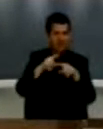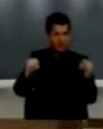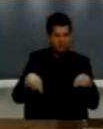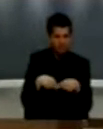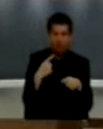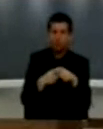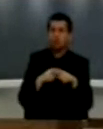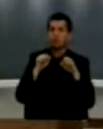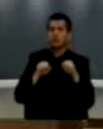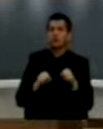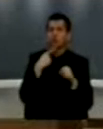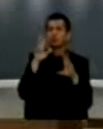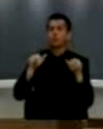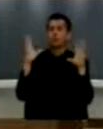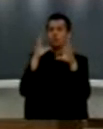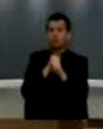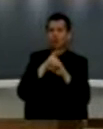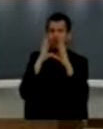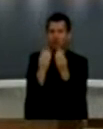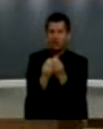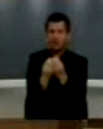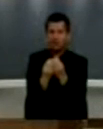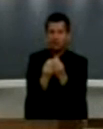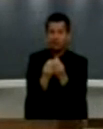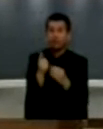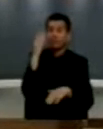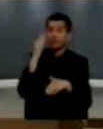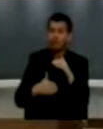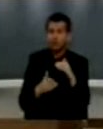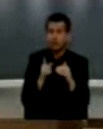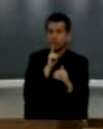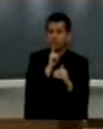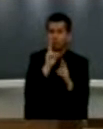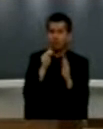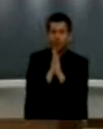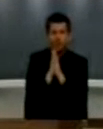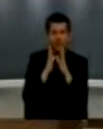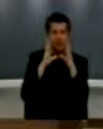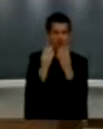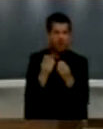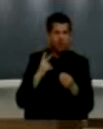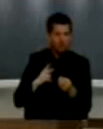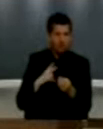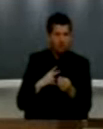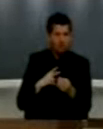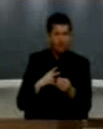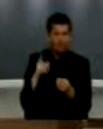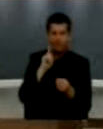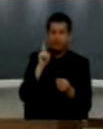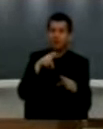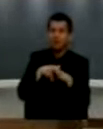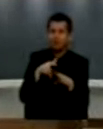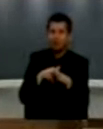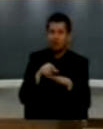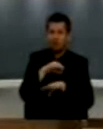nga ana e qeverisë janë përfunduar të gjitha procedurat. Më lejoni që në fund t'ju drejtojmë në lutje qytetarëve të asaj ane që mos pengojnë realizimin